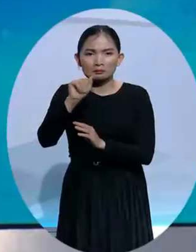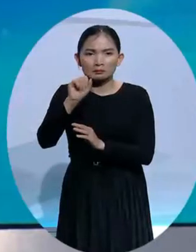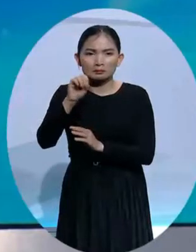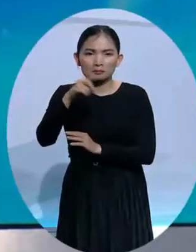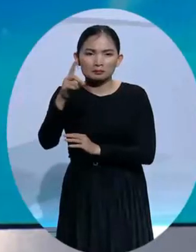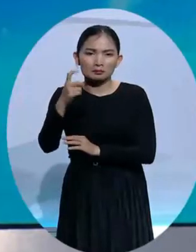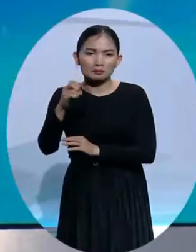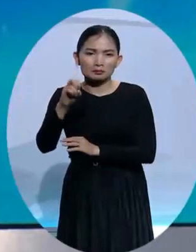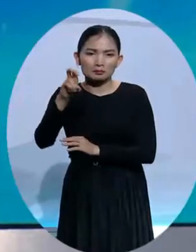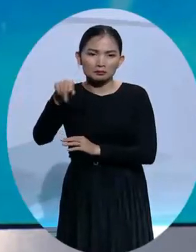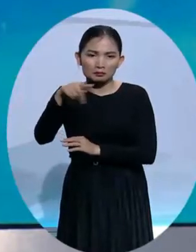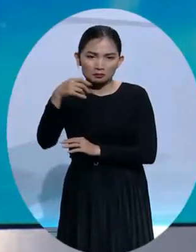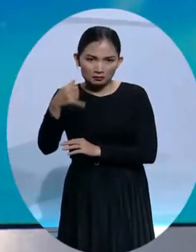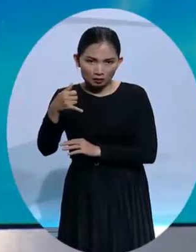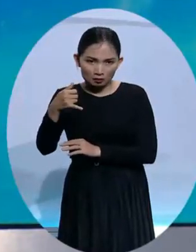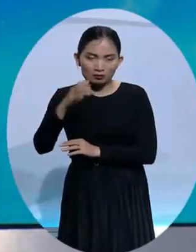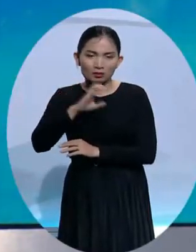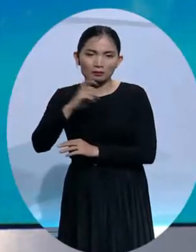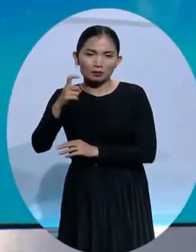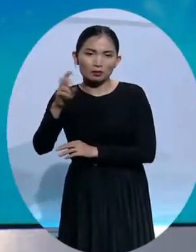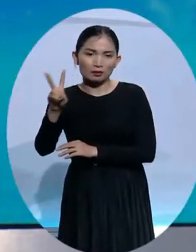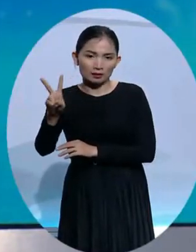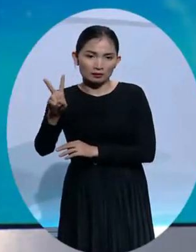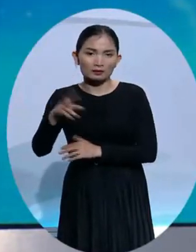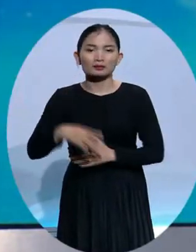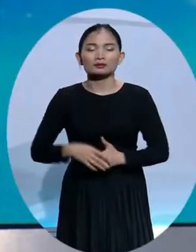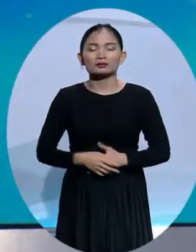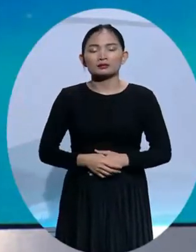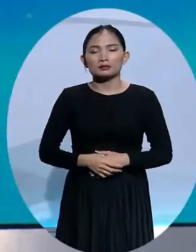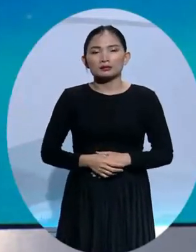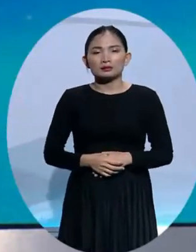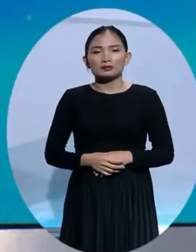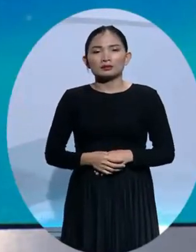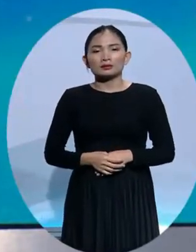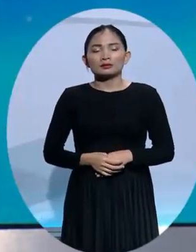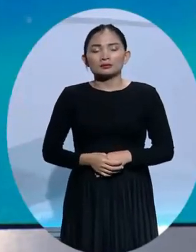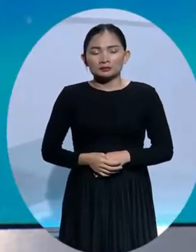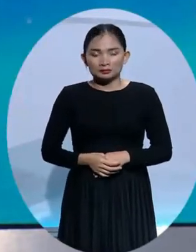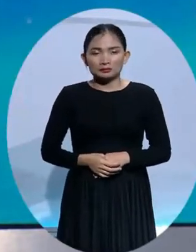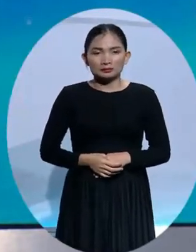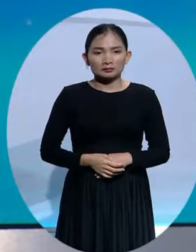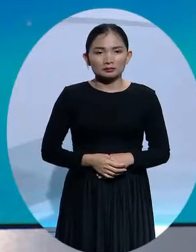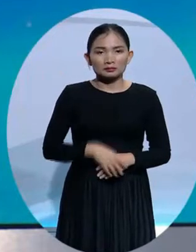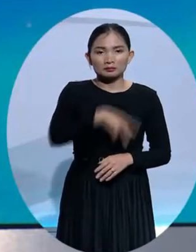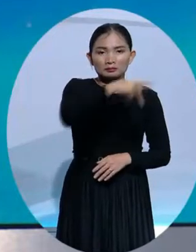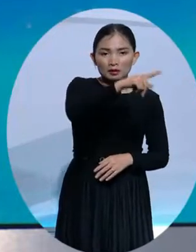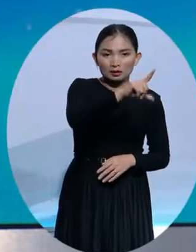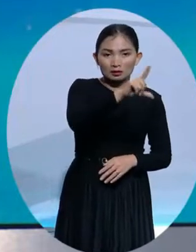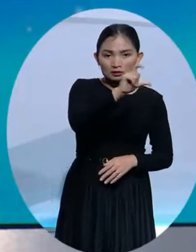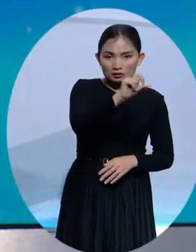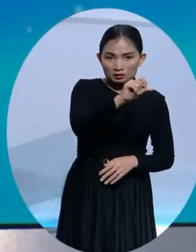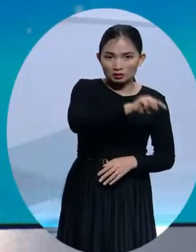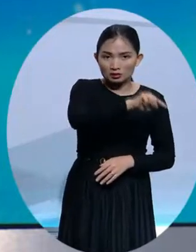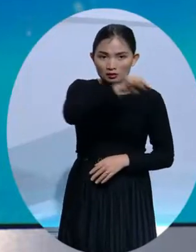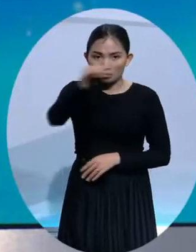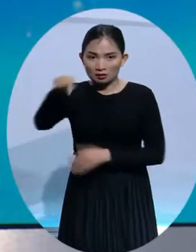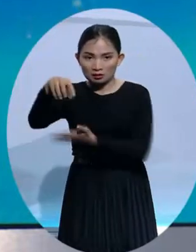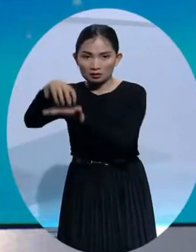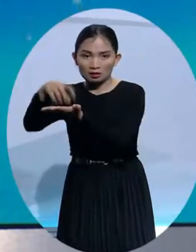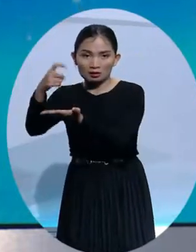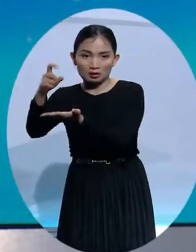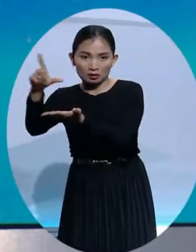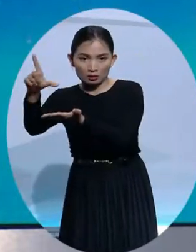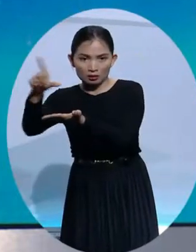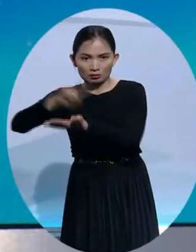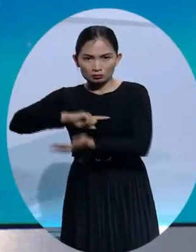Ngay sau khi Chủ tịch Hạ viện Mỹ Nancy Pelosi đến Đài Loan, Trung Quốc, phía Trung Quốc đã có những phản đối mạnh mẽ. Về phần mình, trong hôm nay ngày 3 tháng